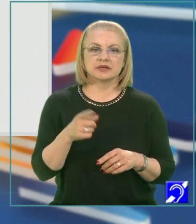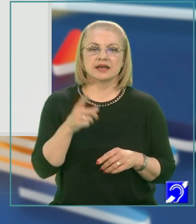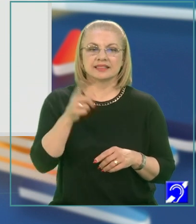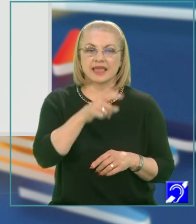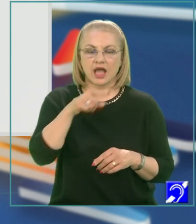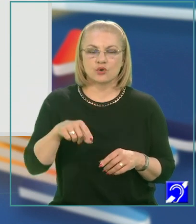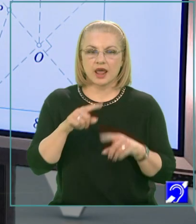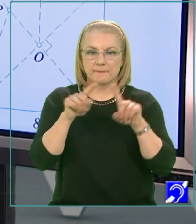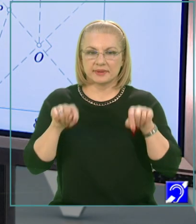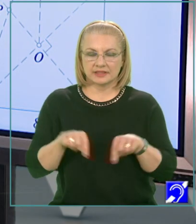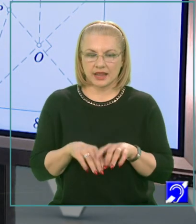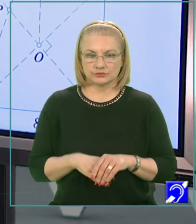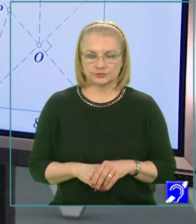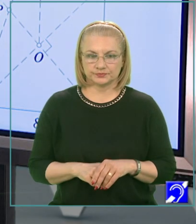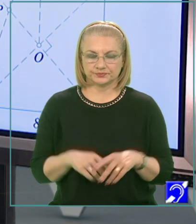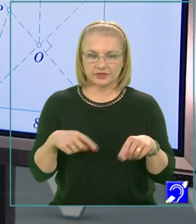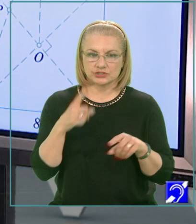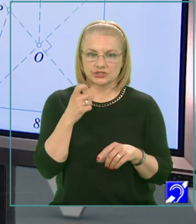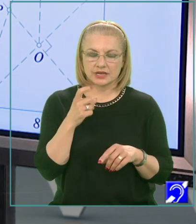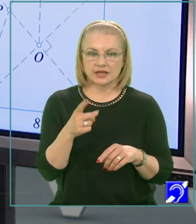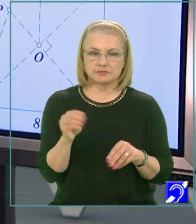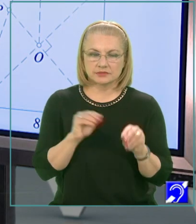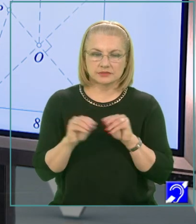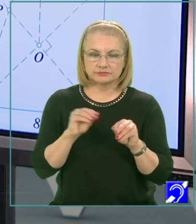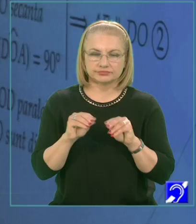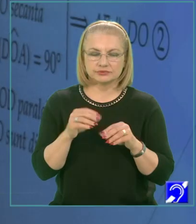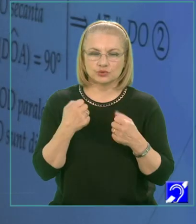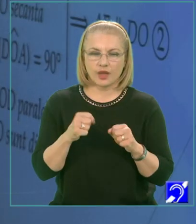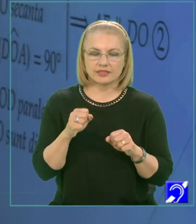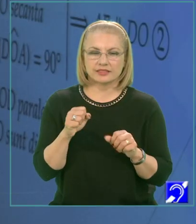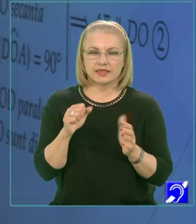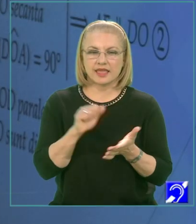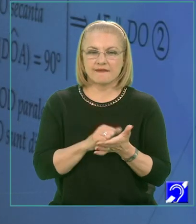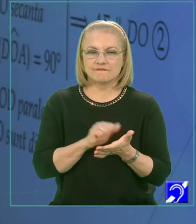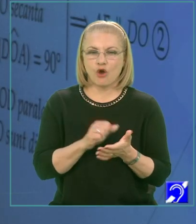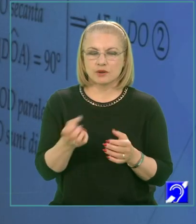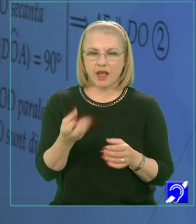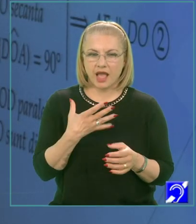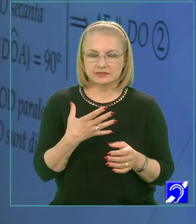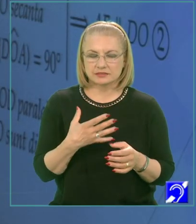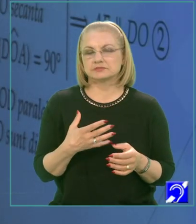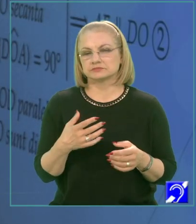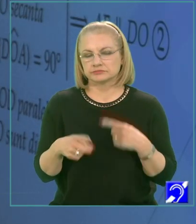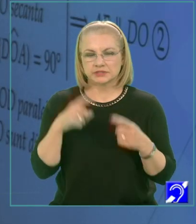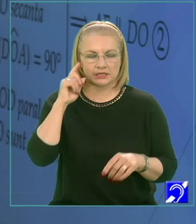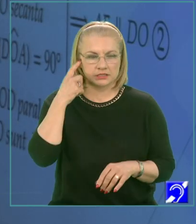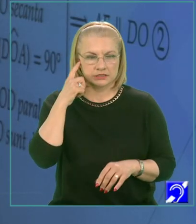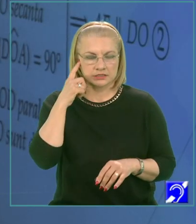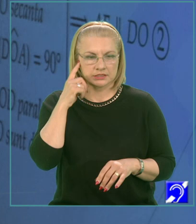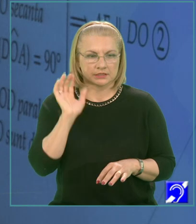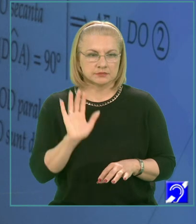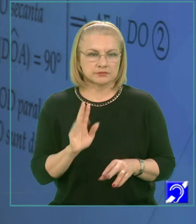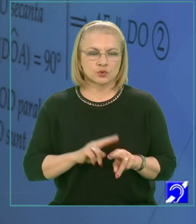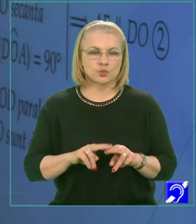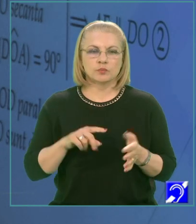diagonalele pătratului. Încercăm să cumulăm toate informațiile pe care le avem. Dar înainte de asta ne gândim, cum arăt de